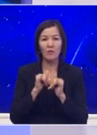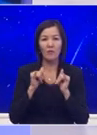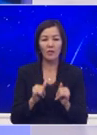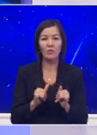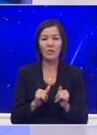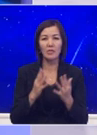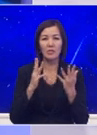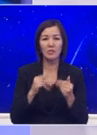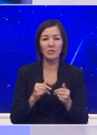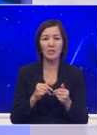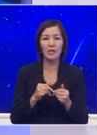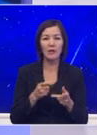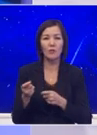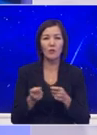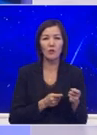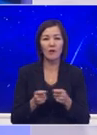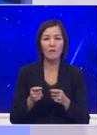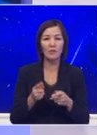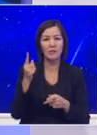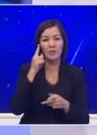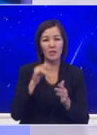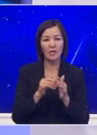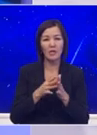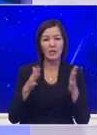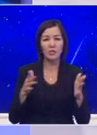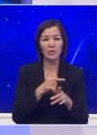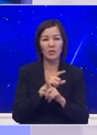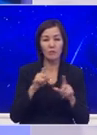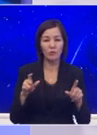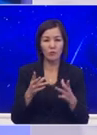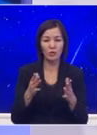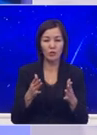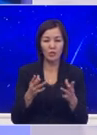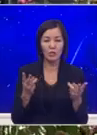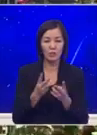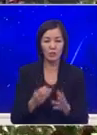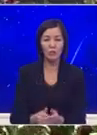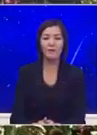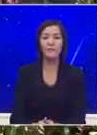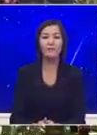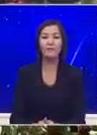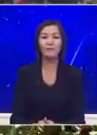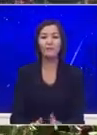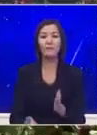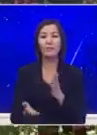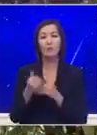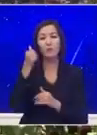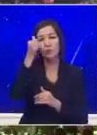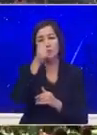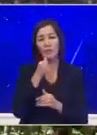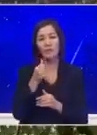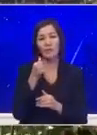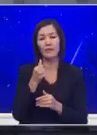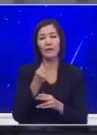числа пациентов руководство клиники задумалась о расширении медучреждения в сравнении с прошлыми годами в